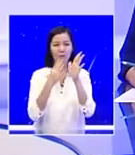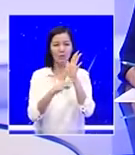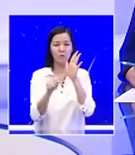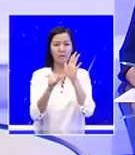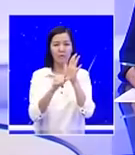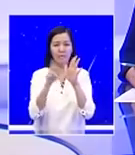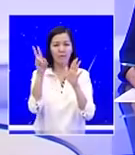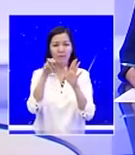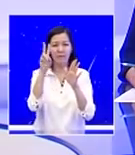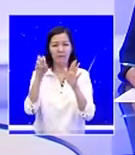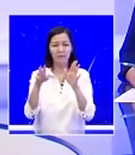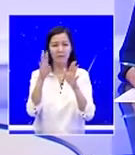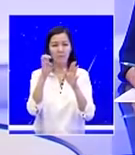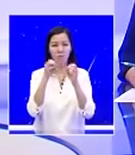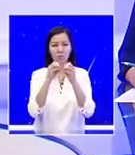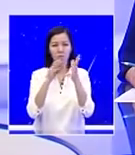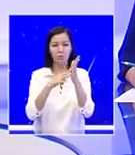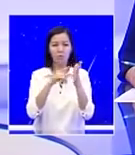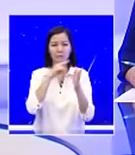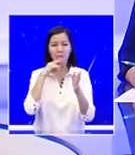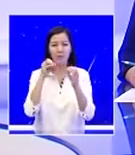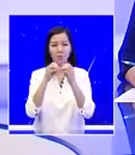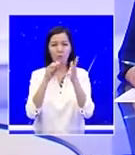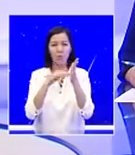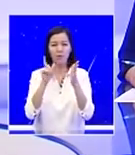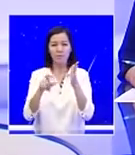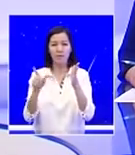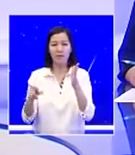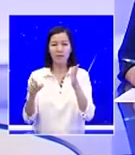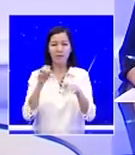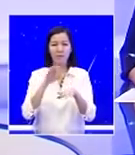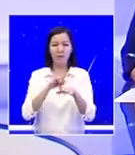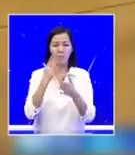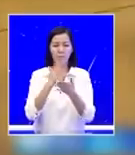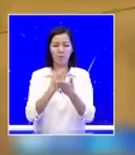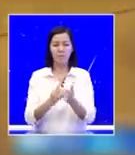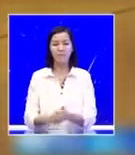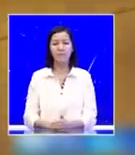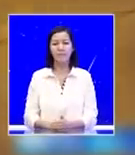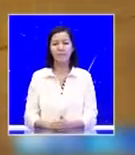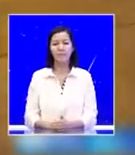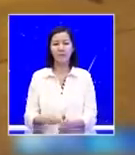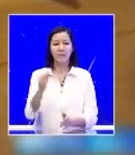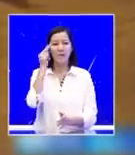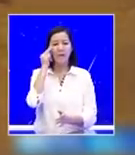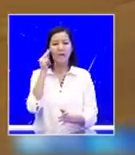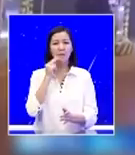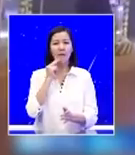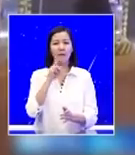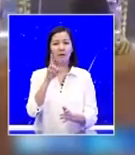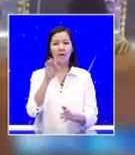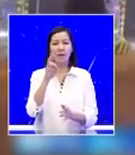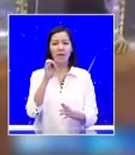Қырғызстанда 419, Ресейде 19 мыңға жуық жағдай тіркелген. Қытай ғалымдары коронавирустың